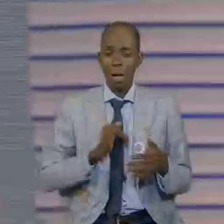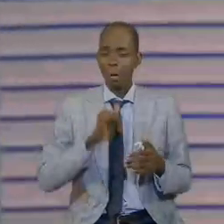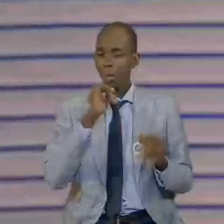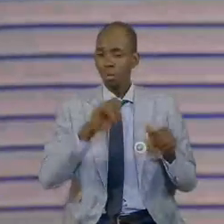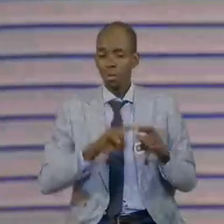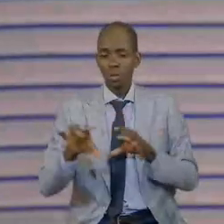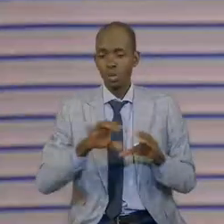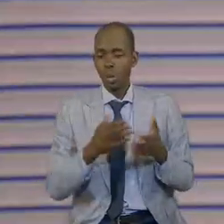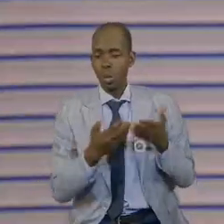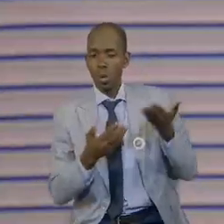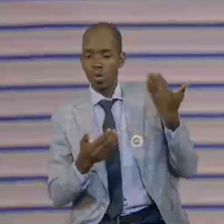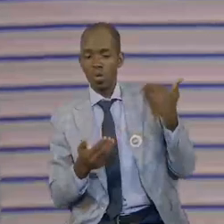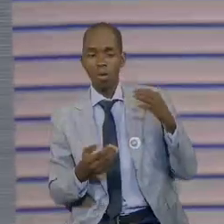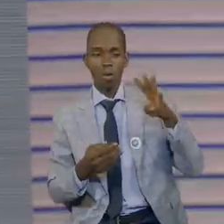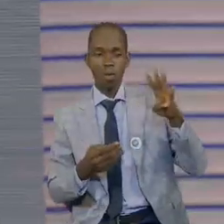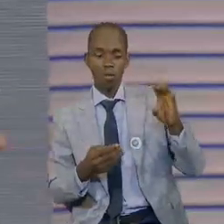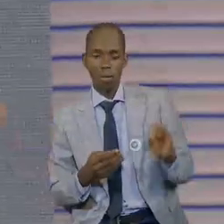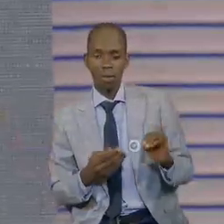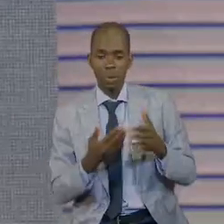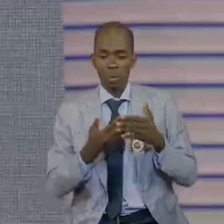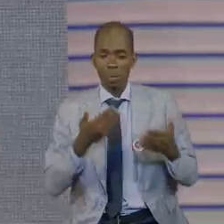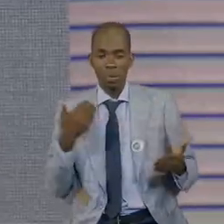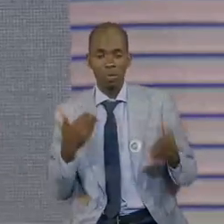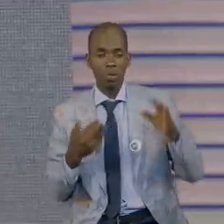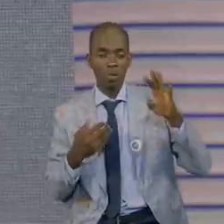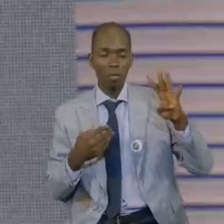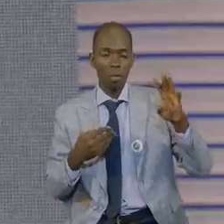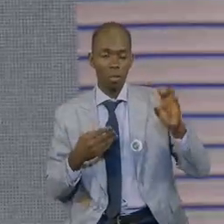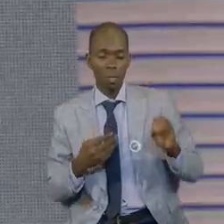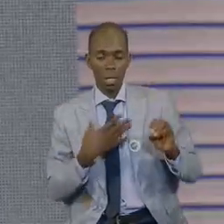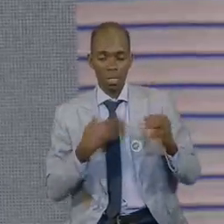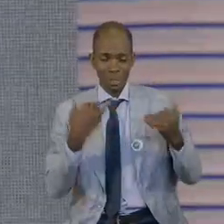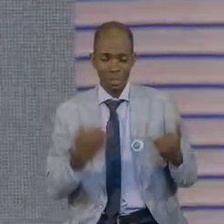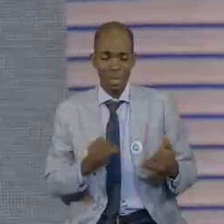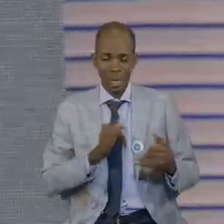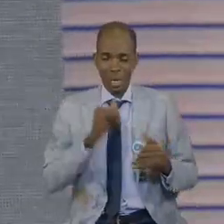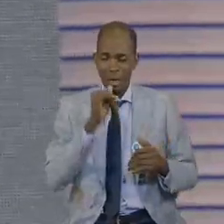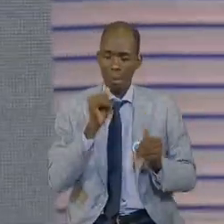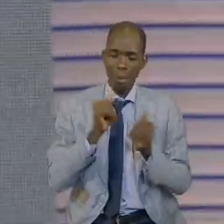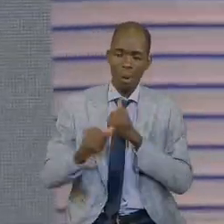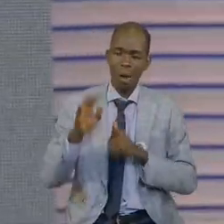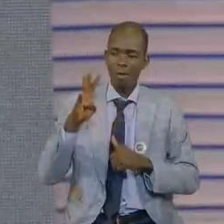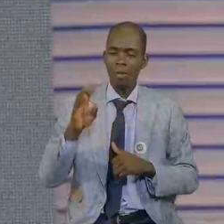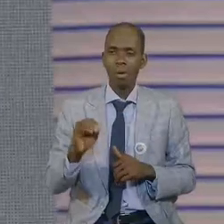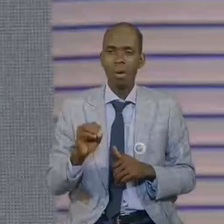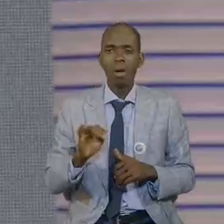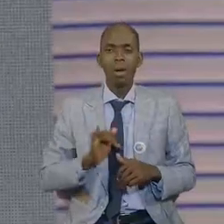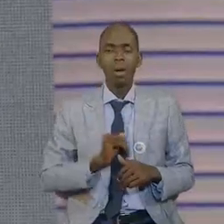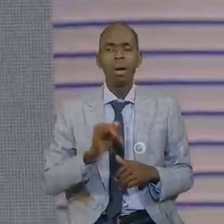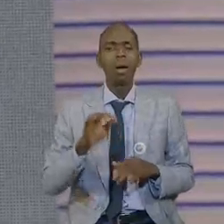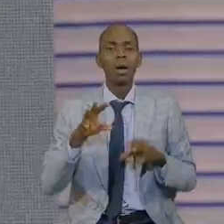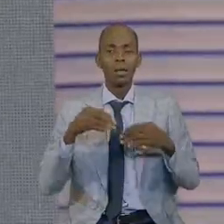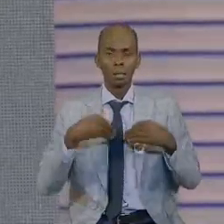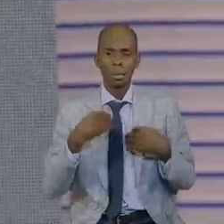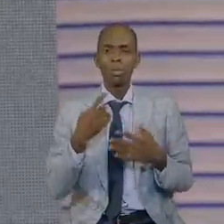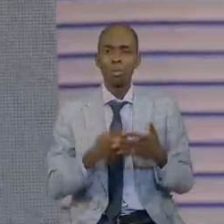age of 40, before the age of 40, and I am this old, I accept what you say. Ce que